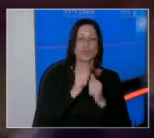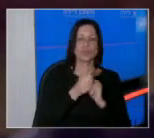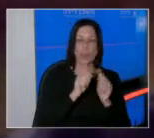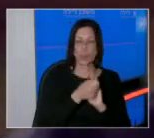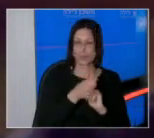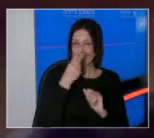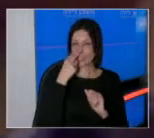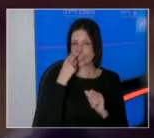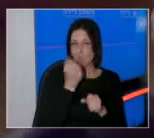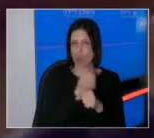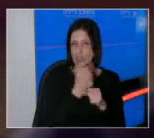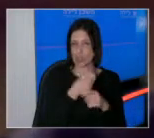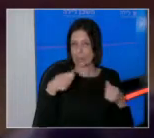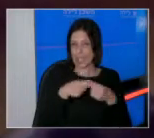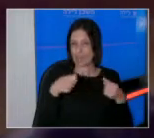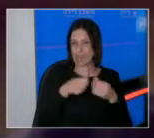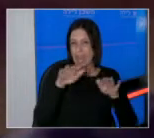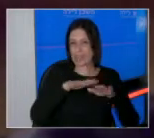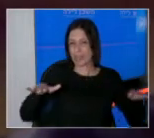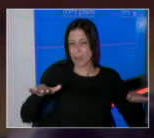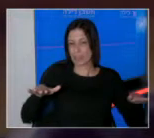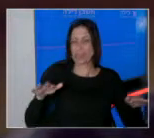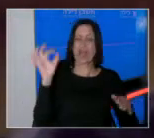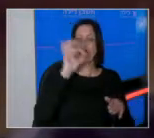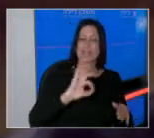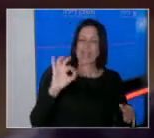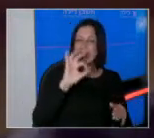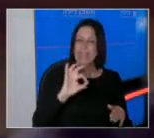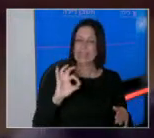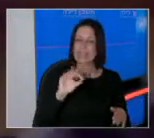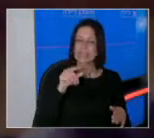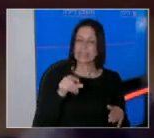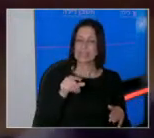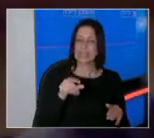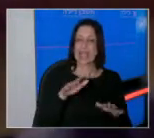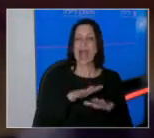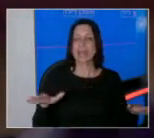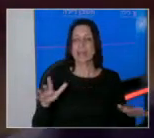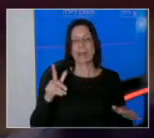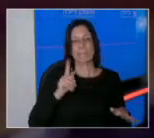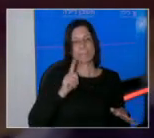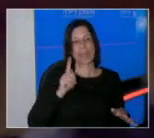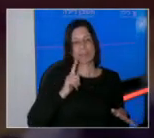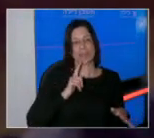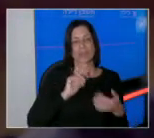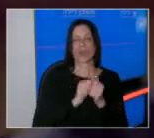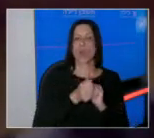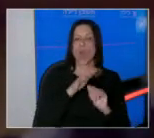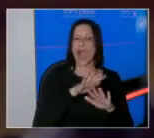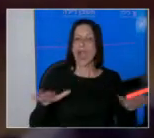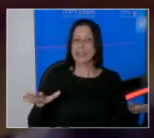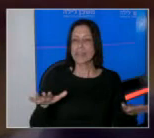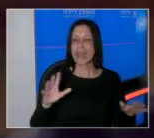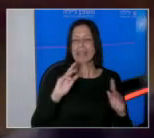לנסות בזיקה אל האדמות, עדיין הוא נחשב לאדמה פרטית או אדמה קהילתית